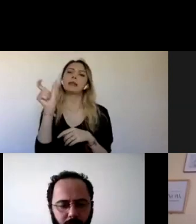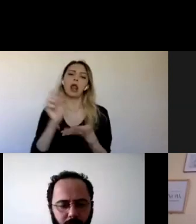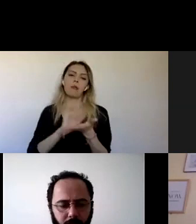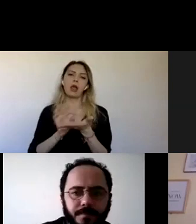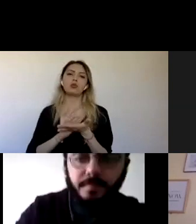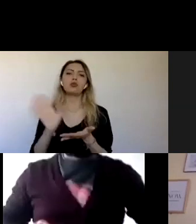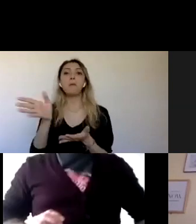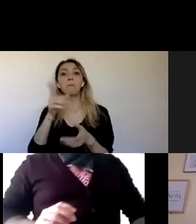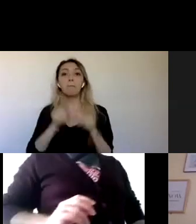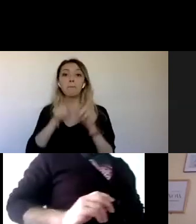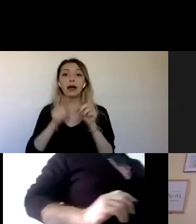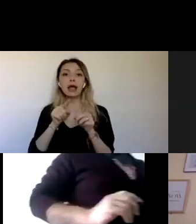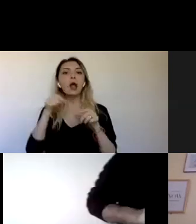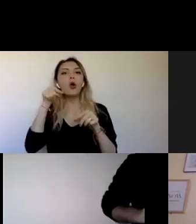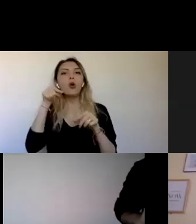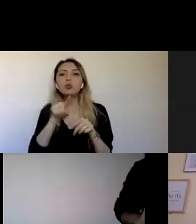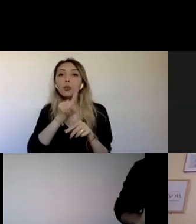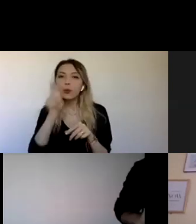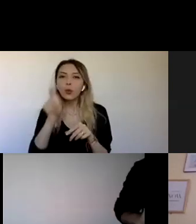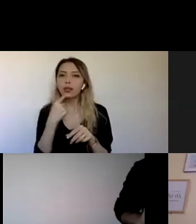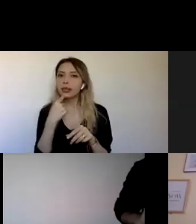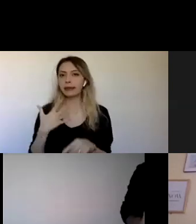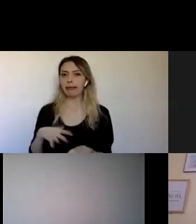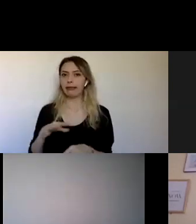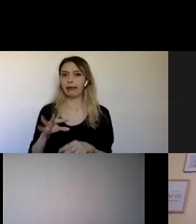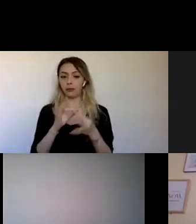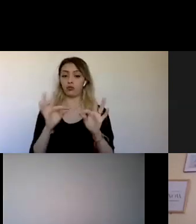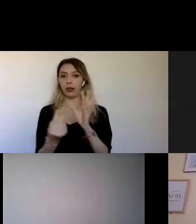altında sunduğu şeyler gibi. Oralara